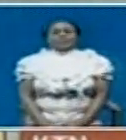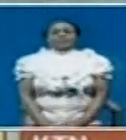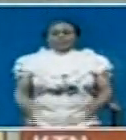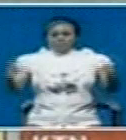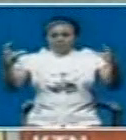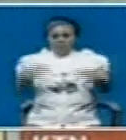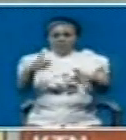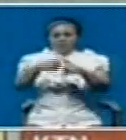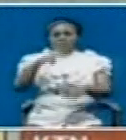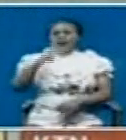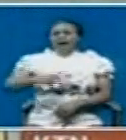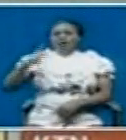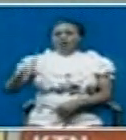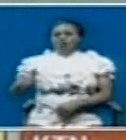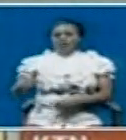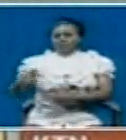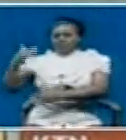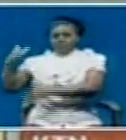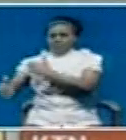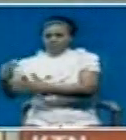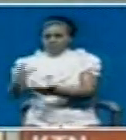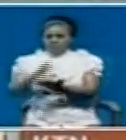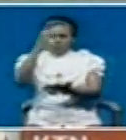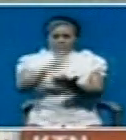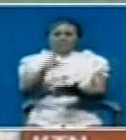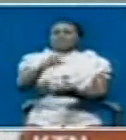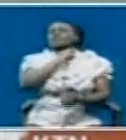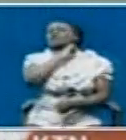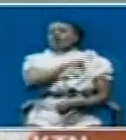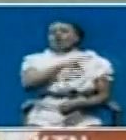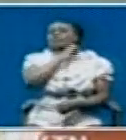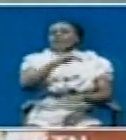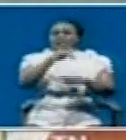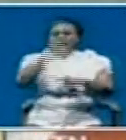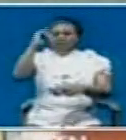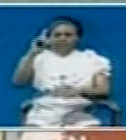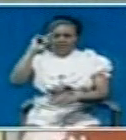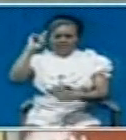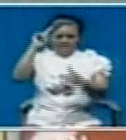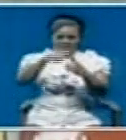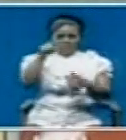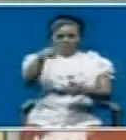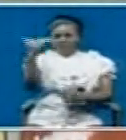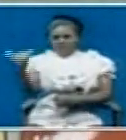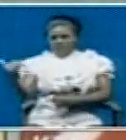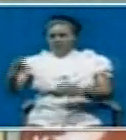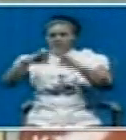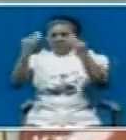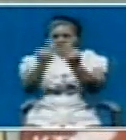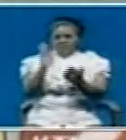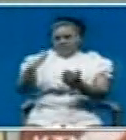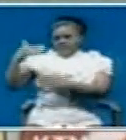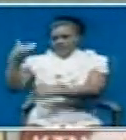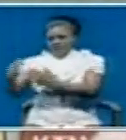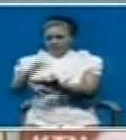Wakazi wa mtaa wa Kayole karibu na timbo la Matupeni wanalalamikia athari zinazowalenga wao na mali zao karibu na timbo